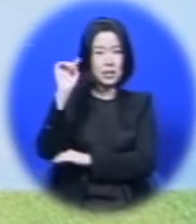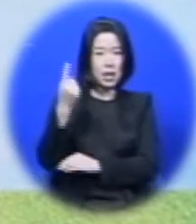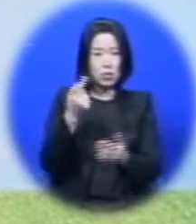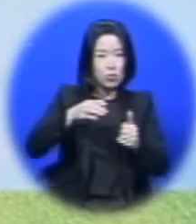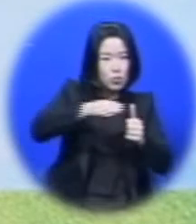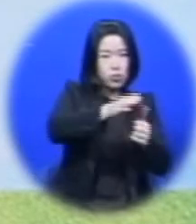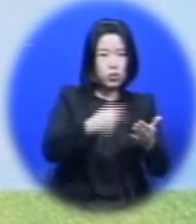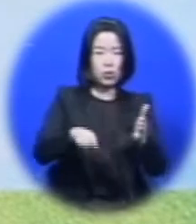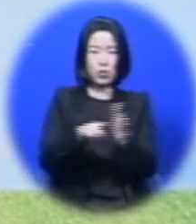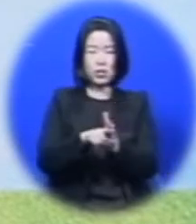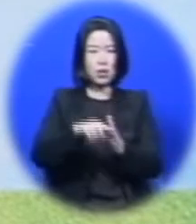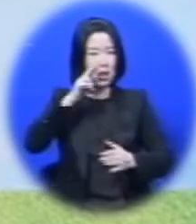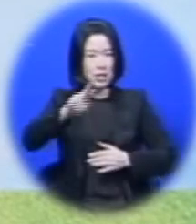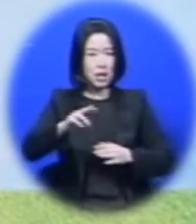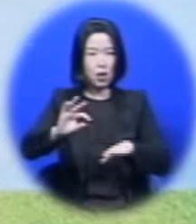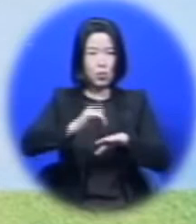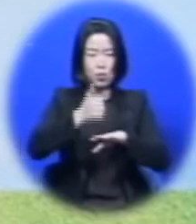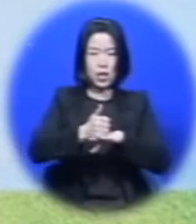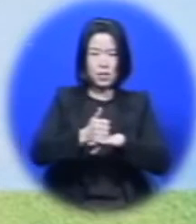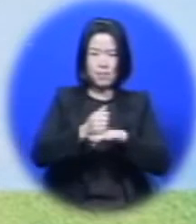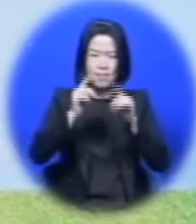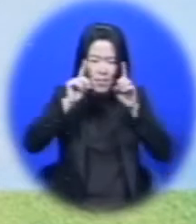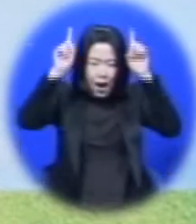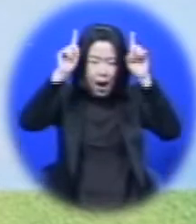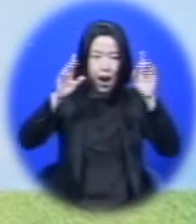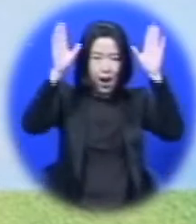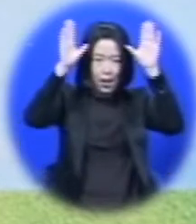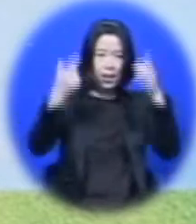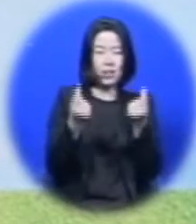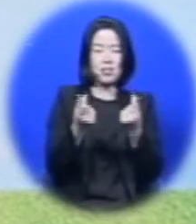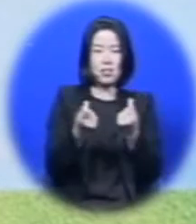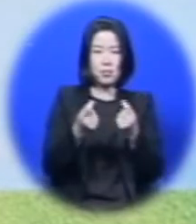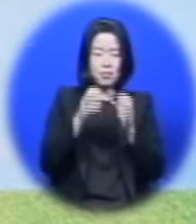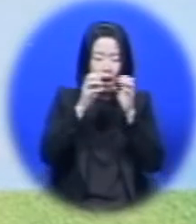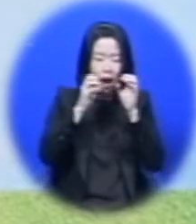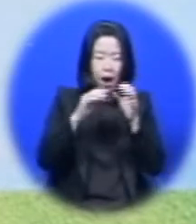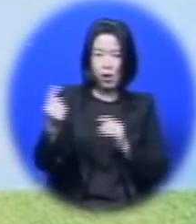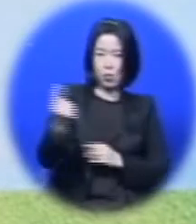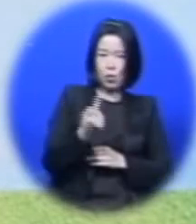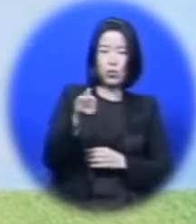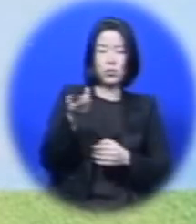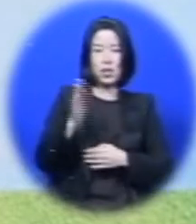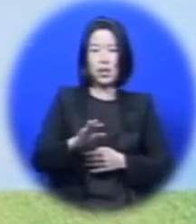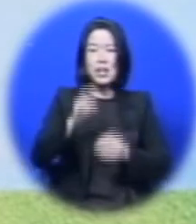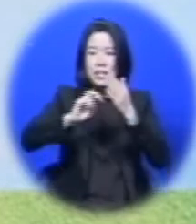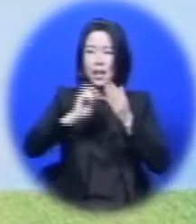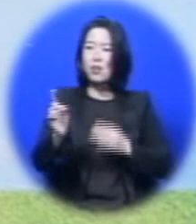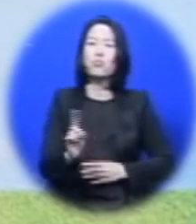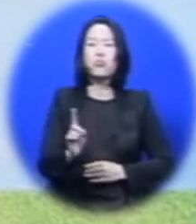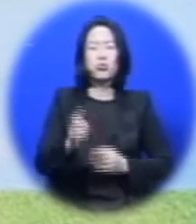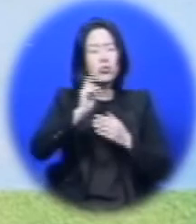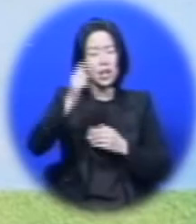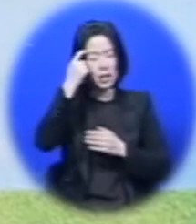죽이려고 사울 왕이 아주 성난 개들처럼 으르렁거리고 달려드는데 찬양은 무슨 찬양입니까?